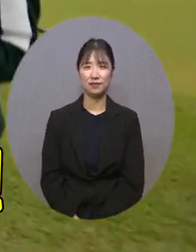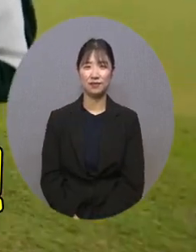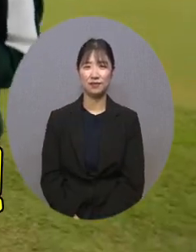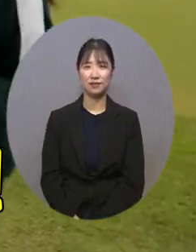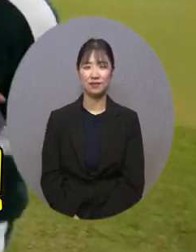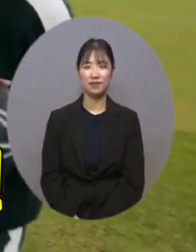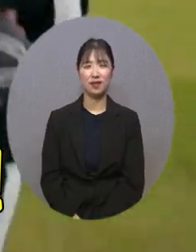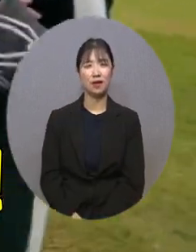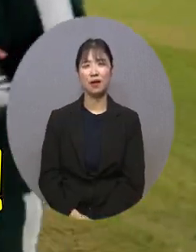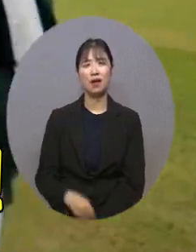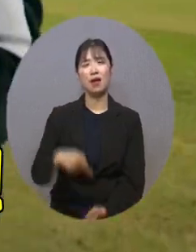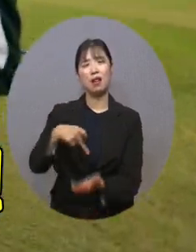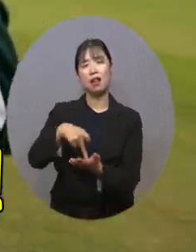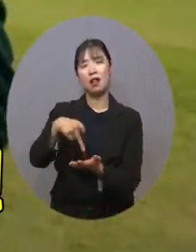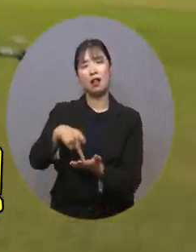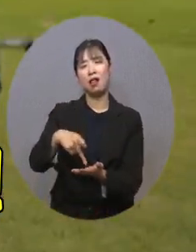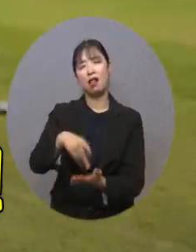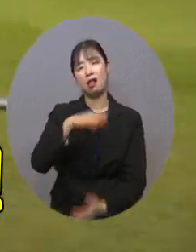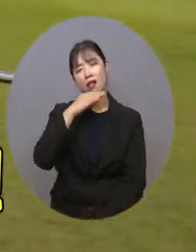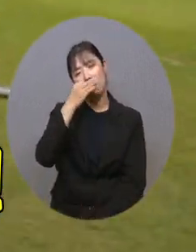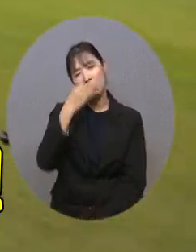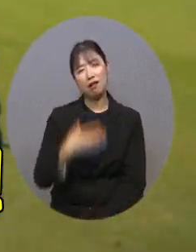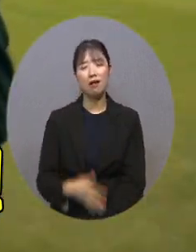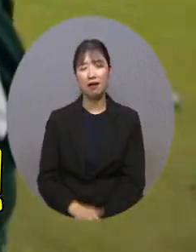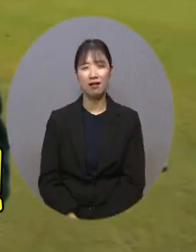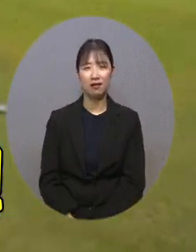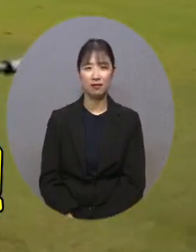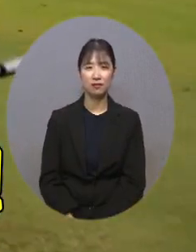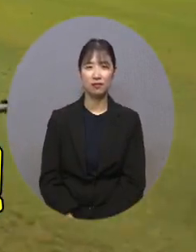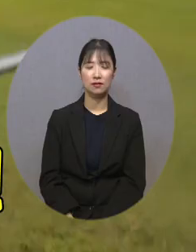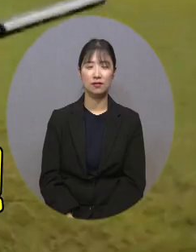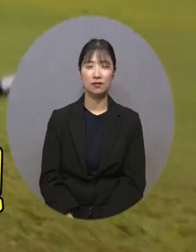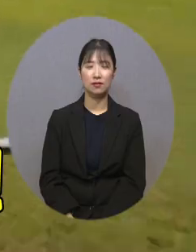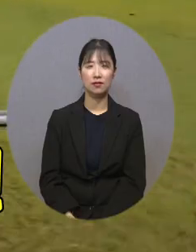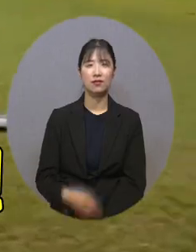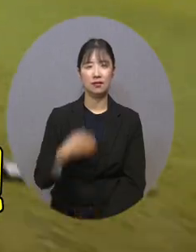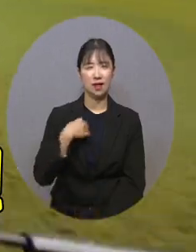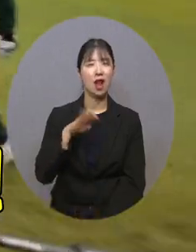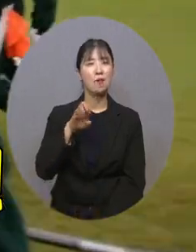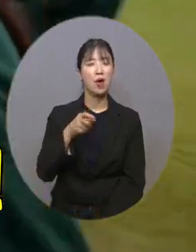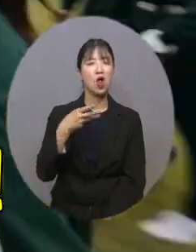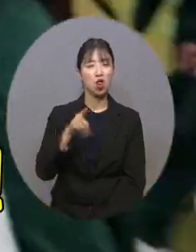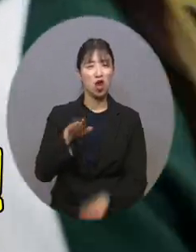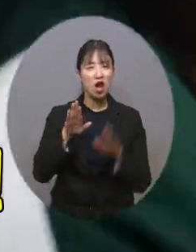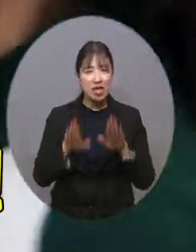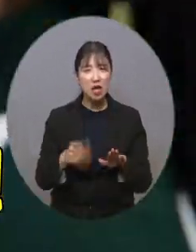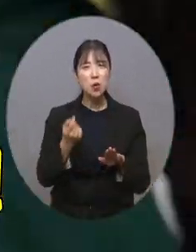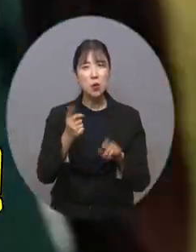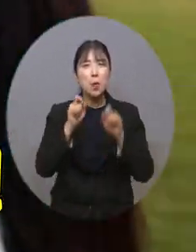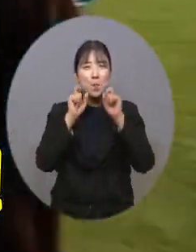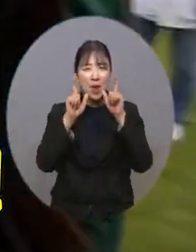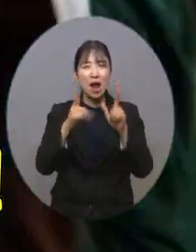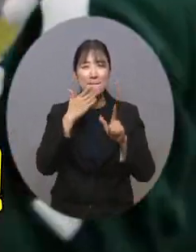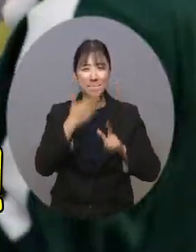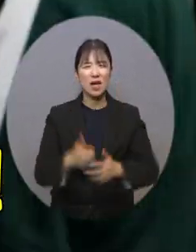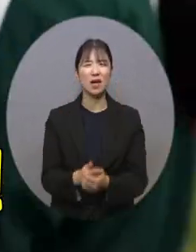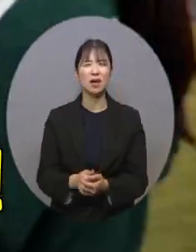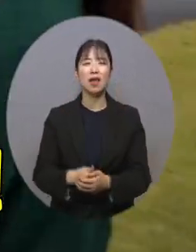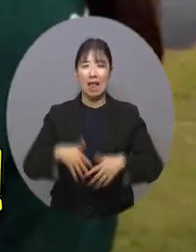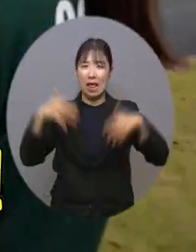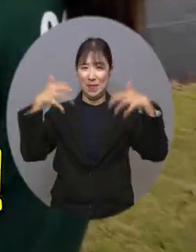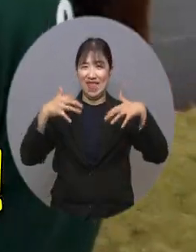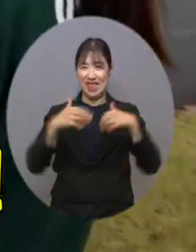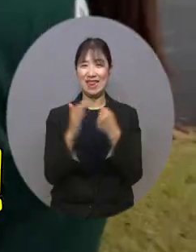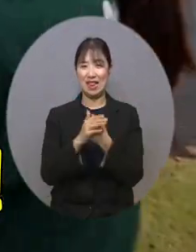깽깽이가 진짜 언니 된다. 얼마 만에. 우와. 아, 나 퍼터 이제 조금 언니 알 것 같아. 알 것 같지. 나 너무 비에 젖어가지고 스피드가 조금